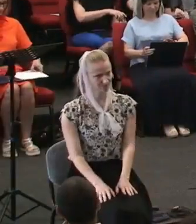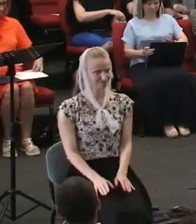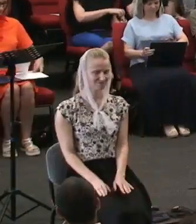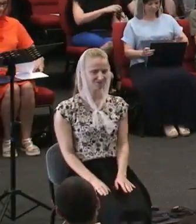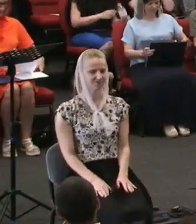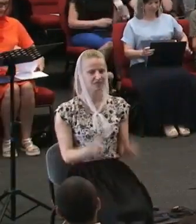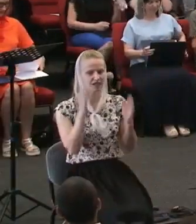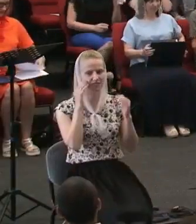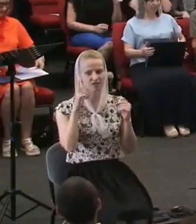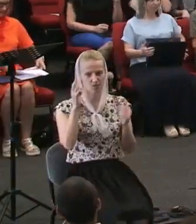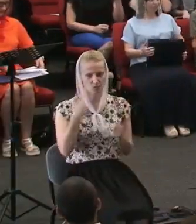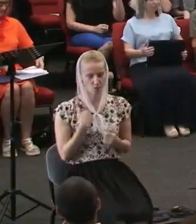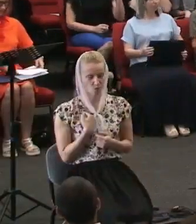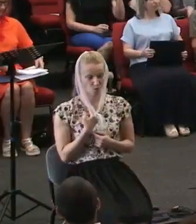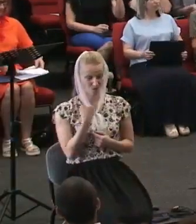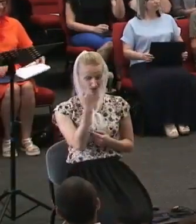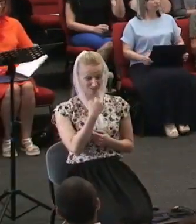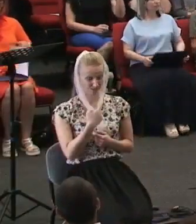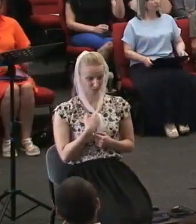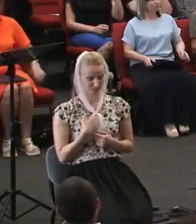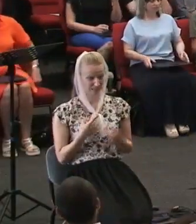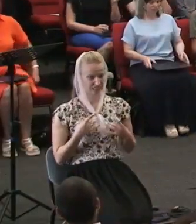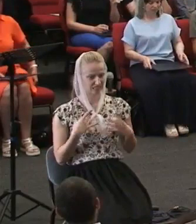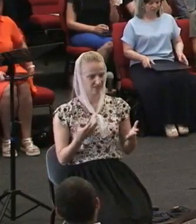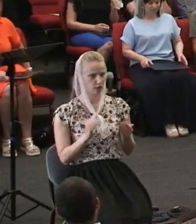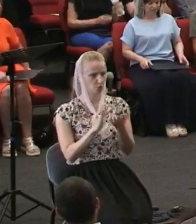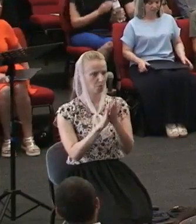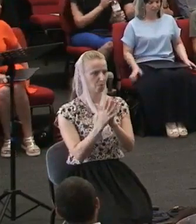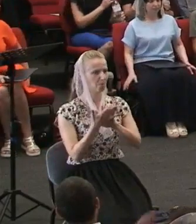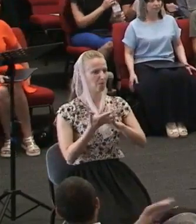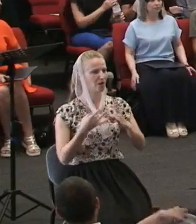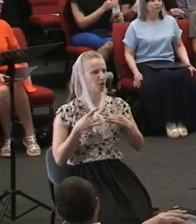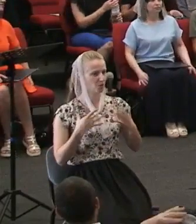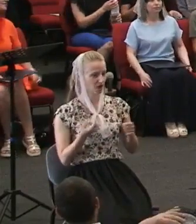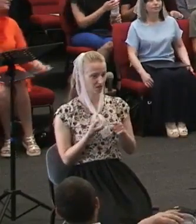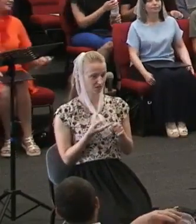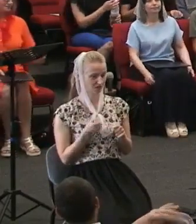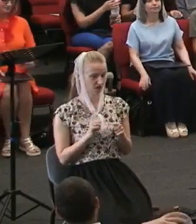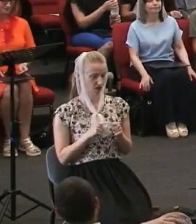Особисто для мене свято переображення Господнє